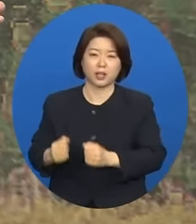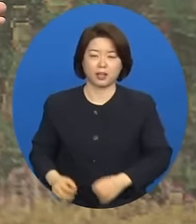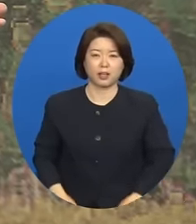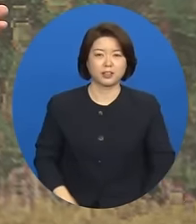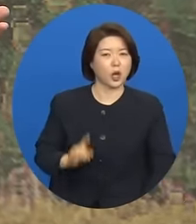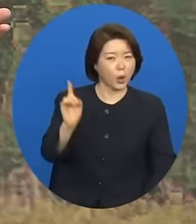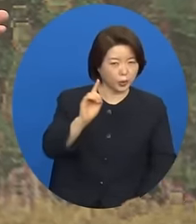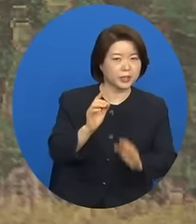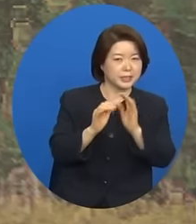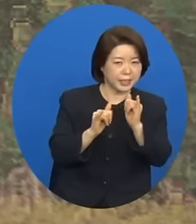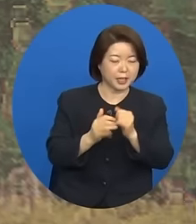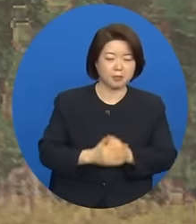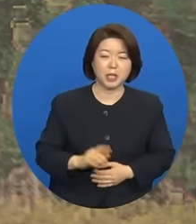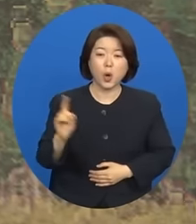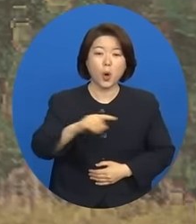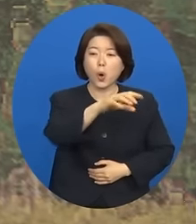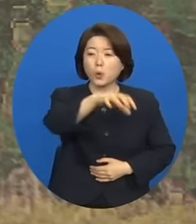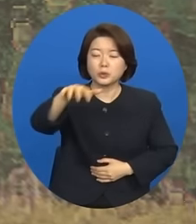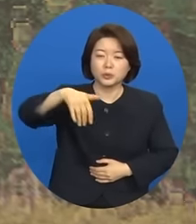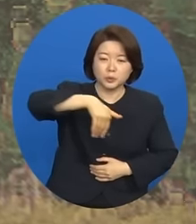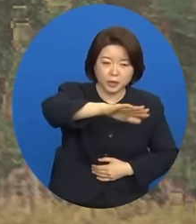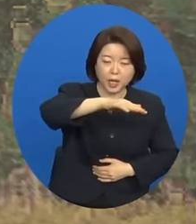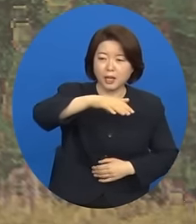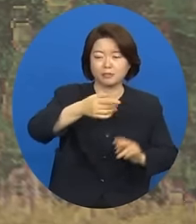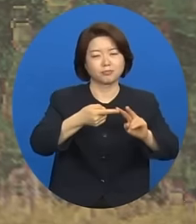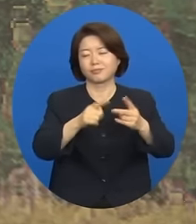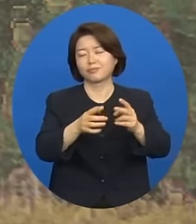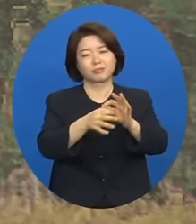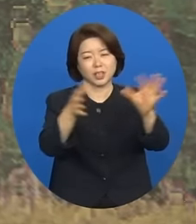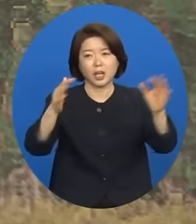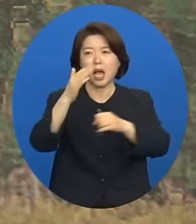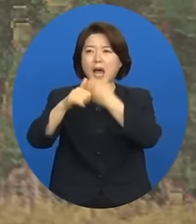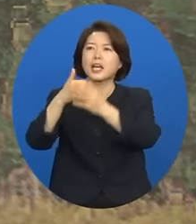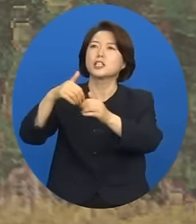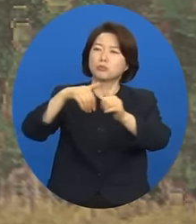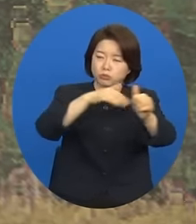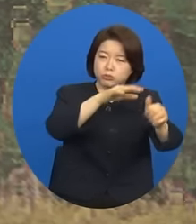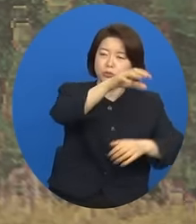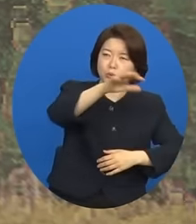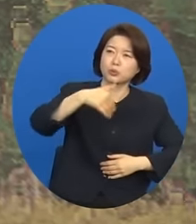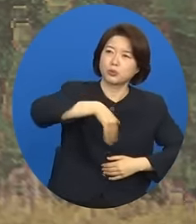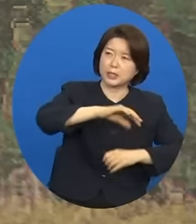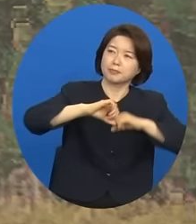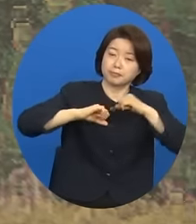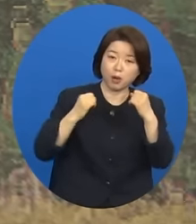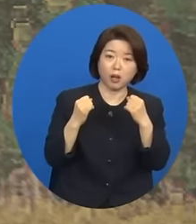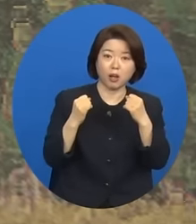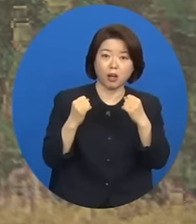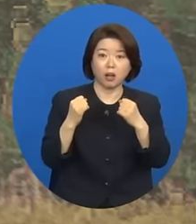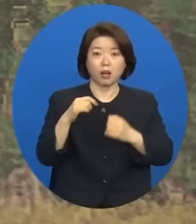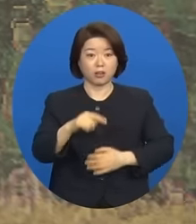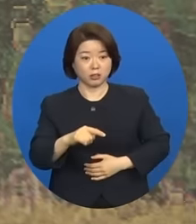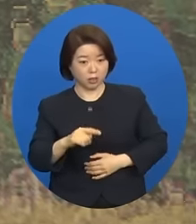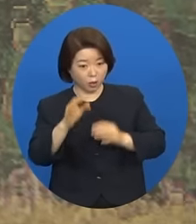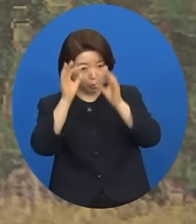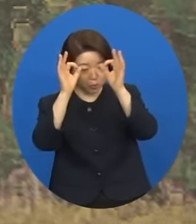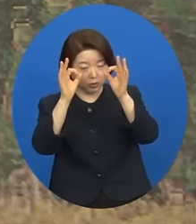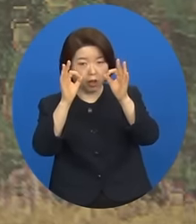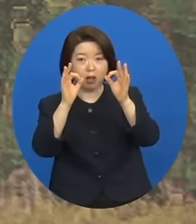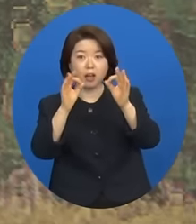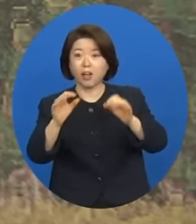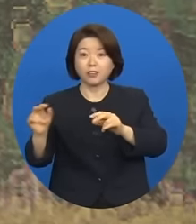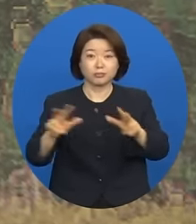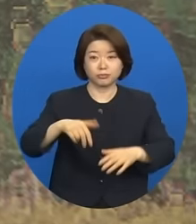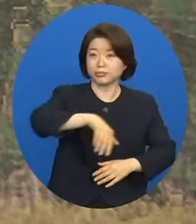가든지 정말 하나님이 부르신 곳에서 정말 섬기겠습니다. 그냥 바로 가시더라고, 다른 데로. 제가 그걸 너무 많이 경험했어요. 지금